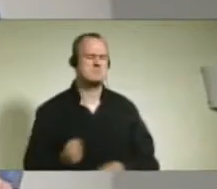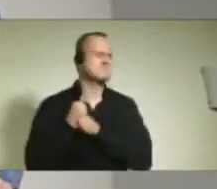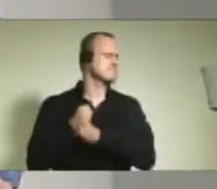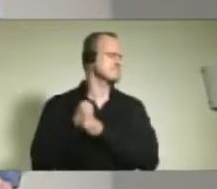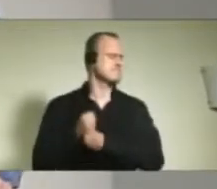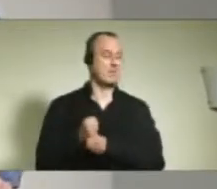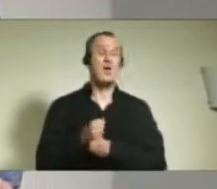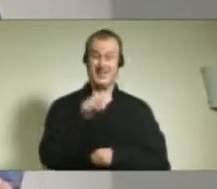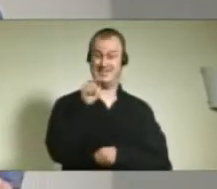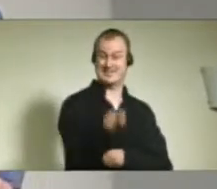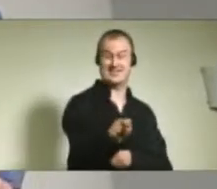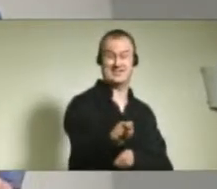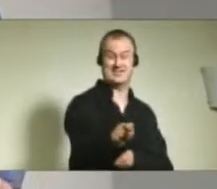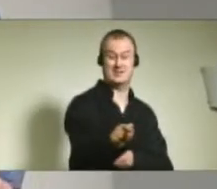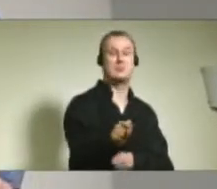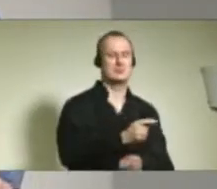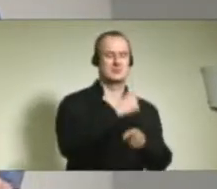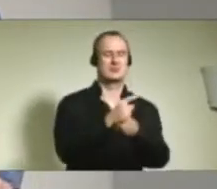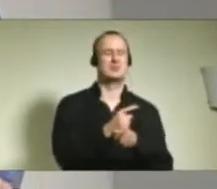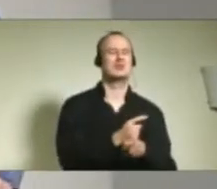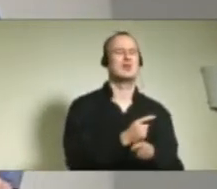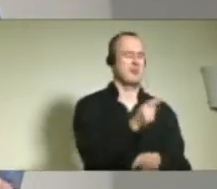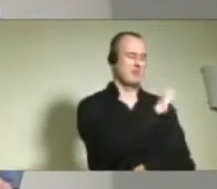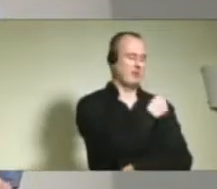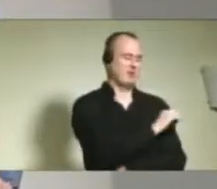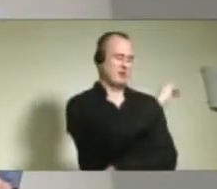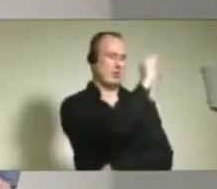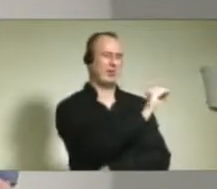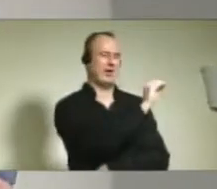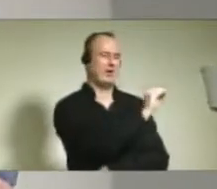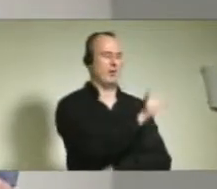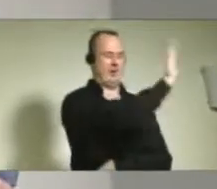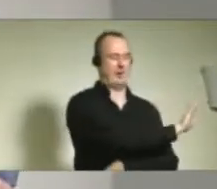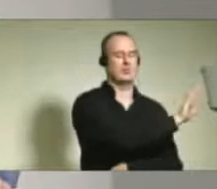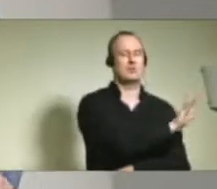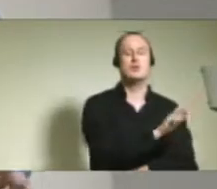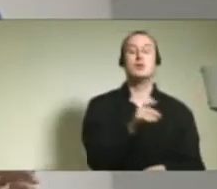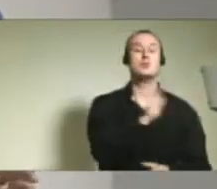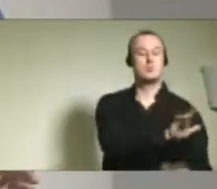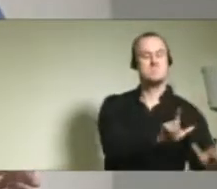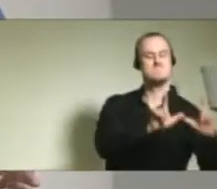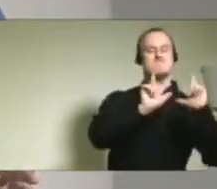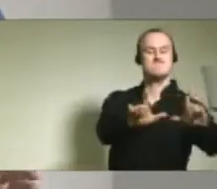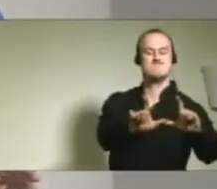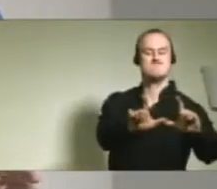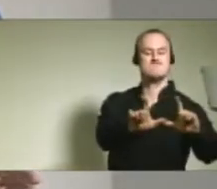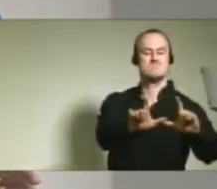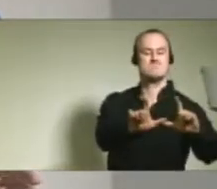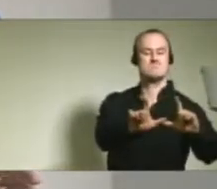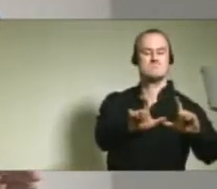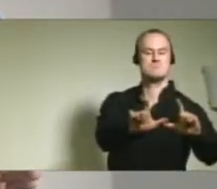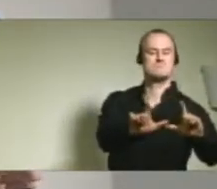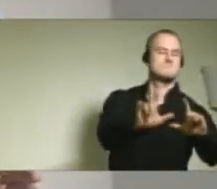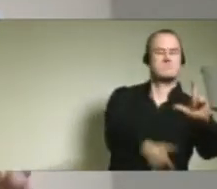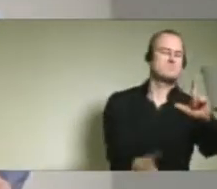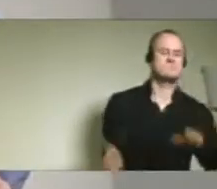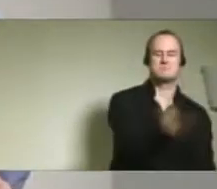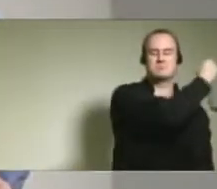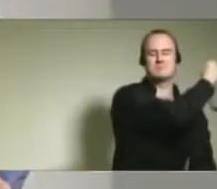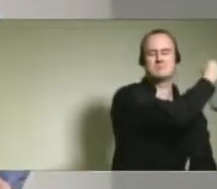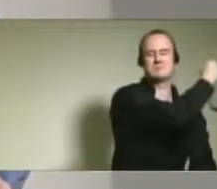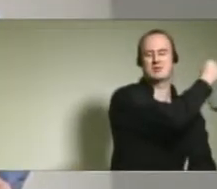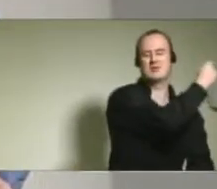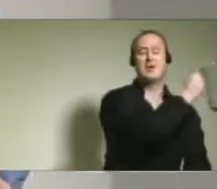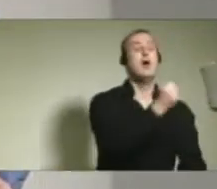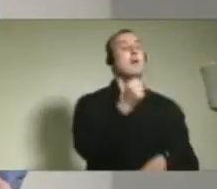province de l'Ontario vient de retirer sa licence pour consentir des prêts. Ils peuvent encaisser les chèques, mais ils ne